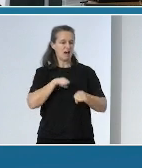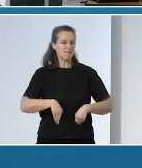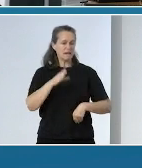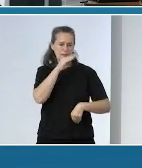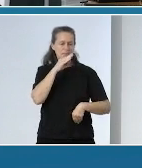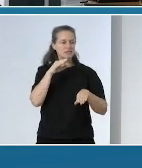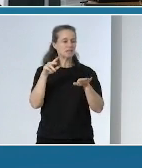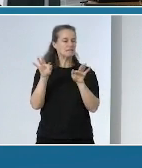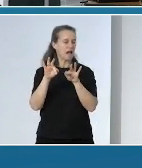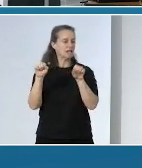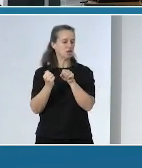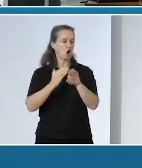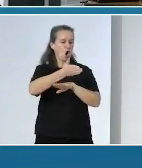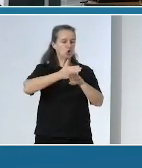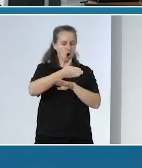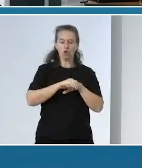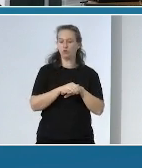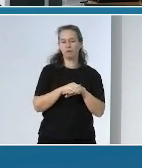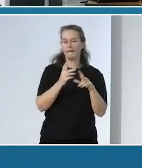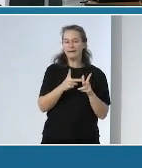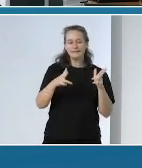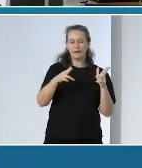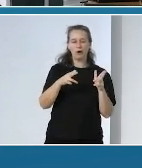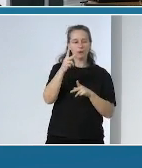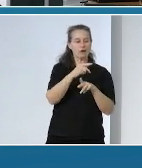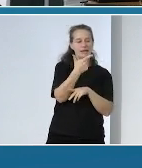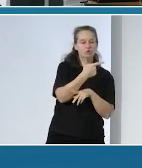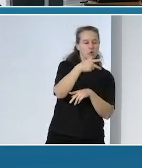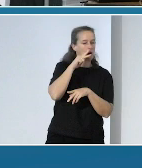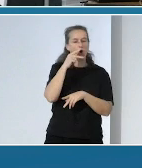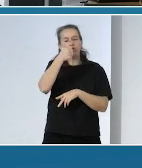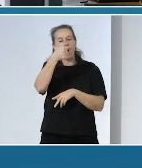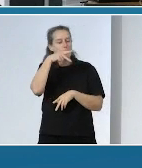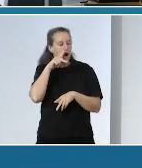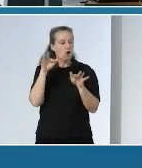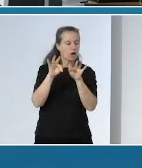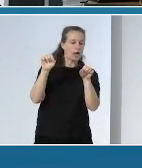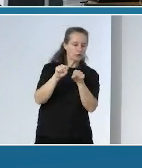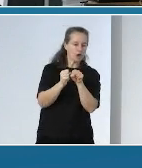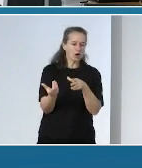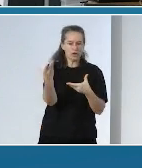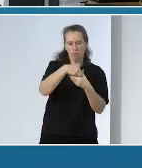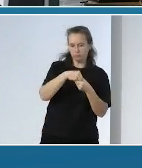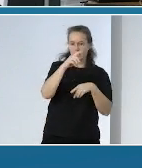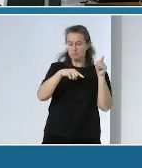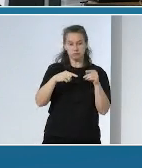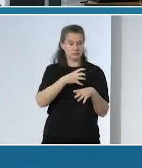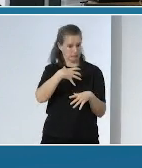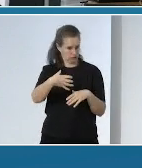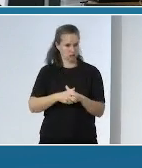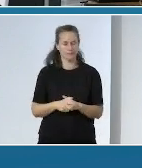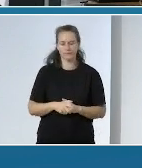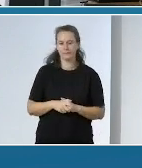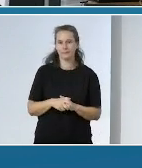frères, sœurs qui rentrent, tout ça. Donc les séances, c'est varié. C'est 1 fois 2 par an, 1 fois 1. Les frères et sœurs qui se greffent au milieu. C'est très riche.